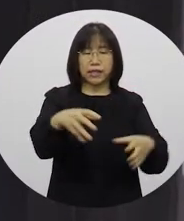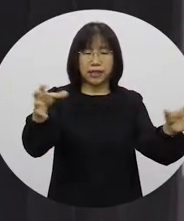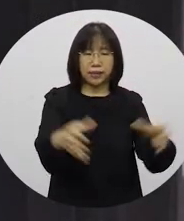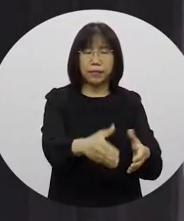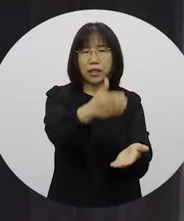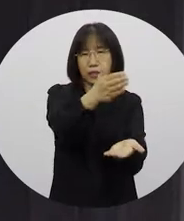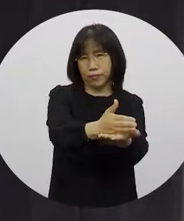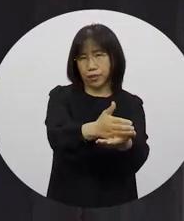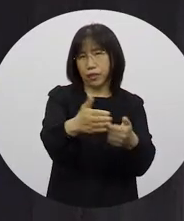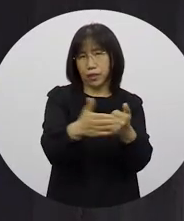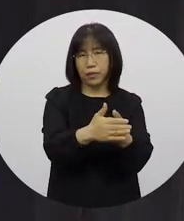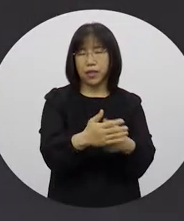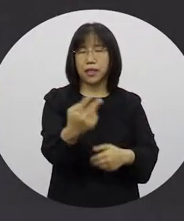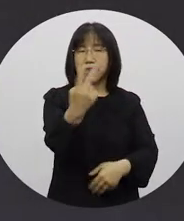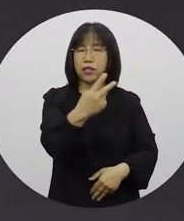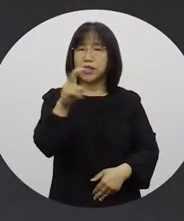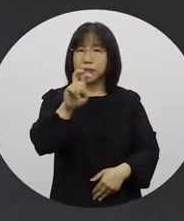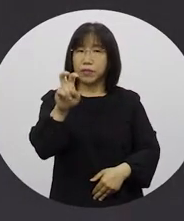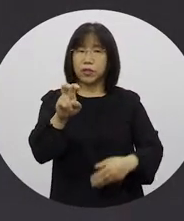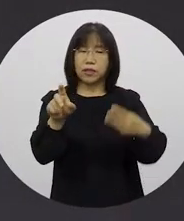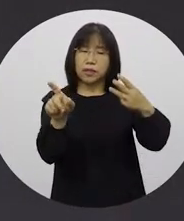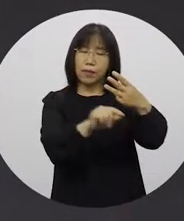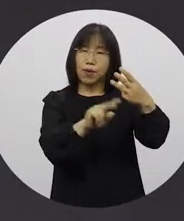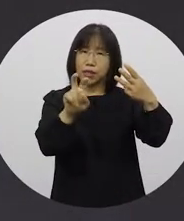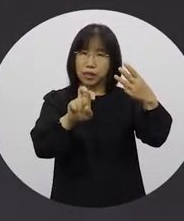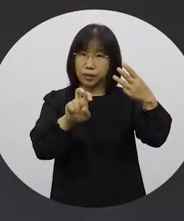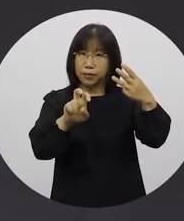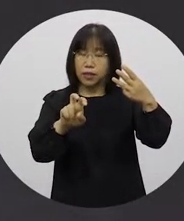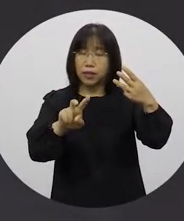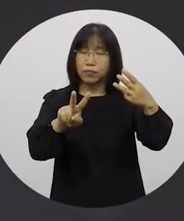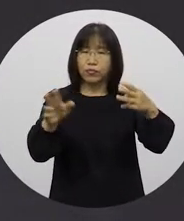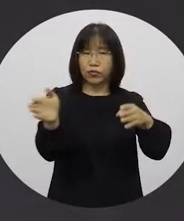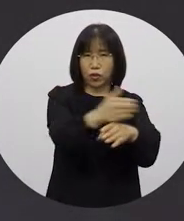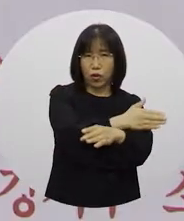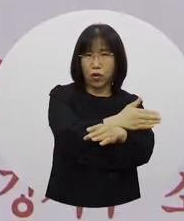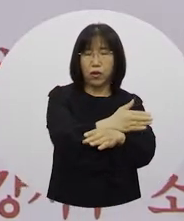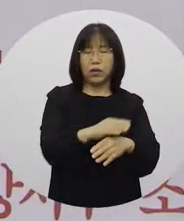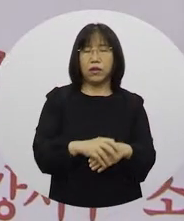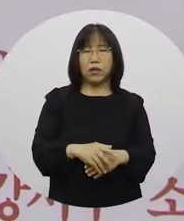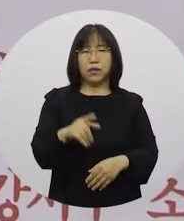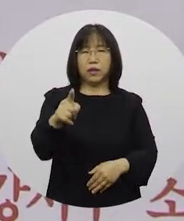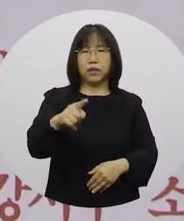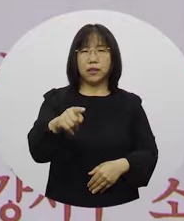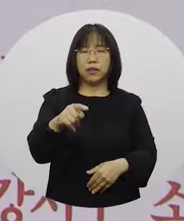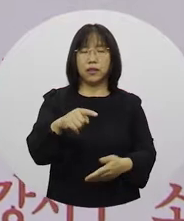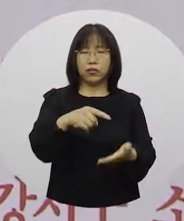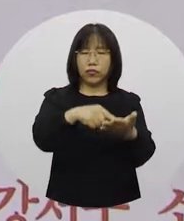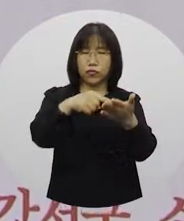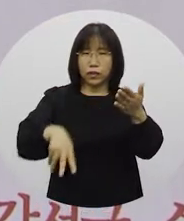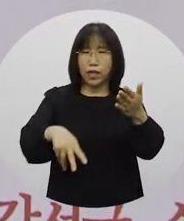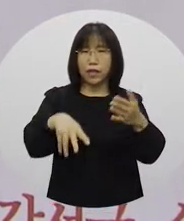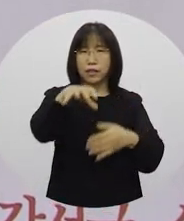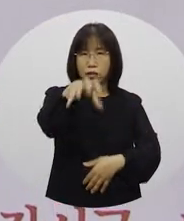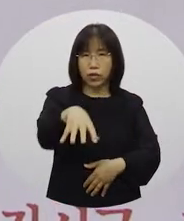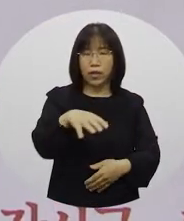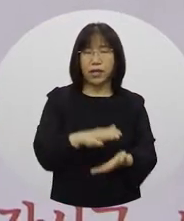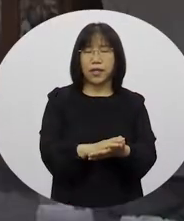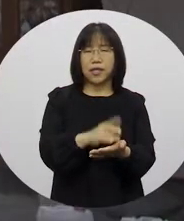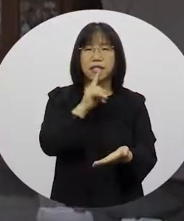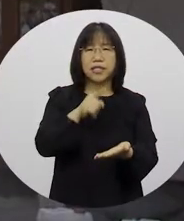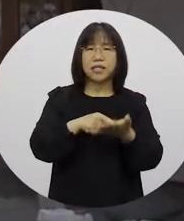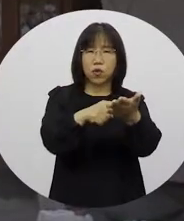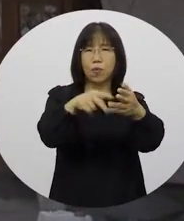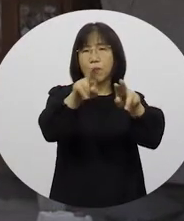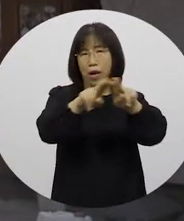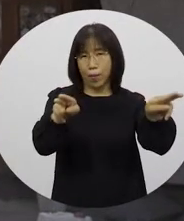2010년 3월 22일부터 지원 공고 1 사이의 국세청에 폐업신고를 한 소상공인 이면 누구나 신청